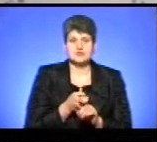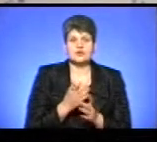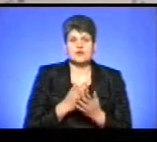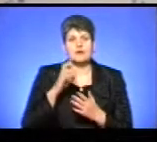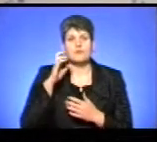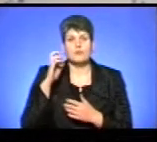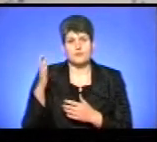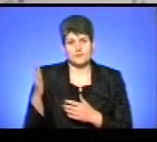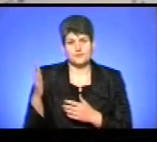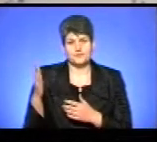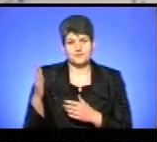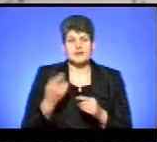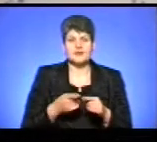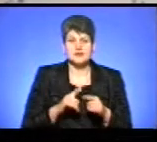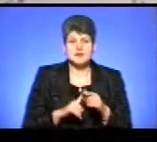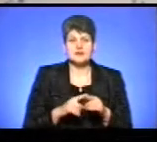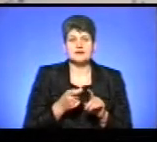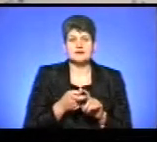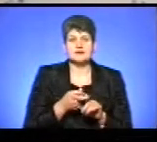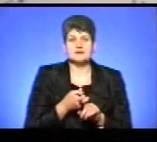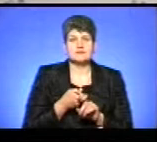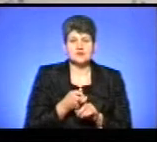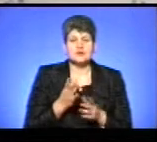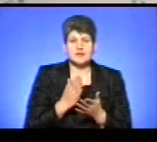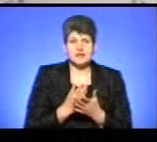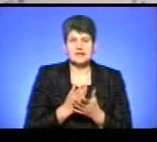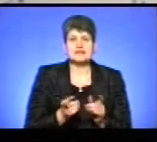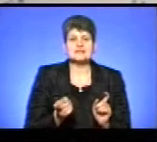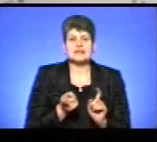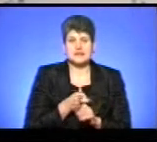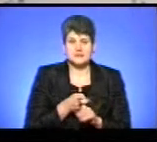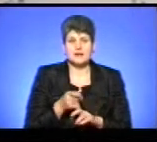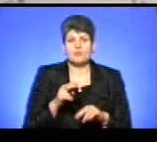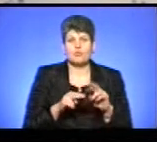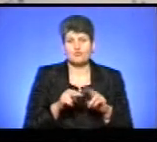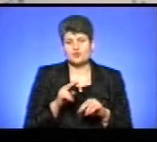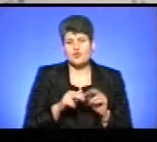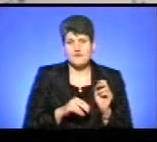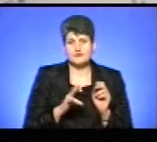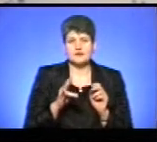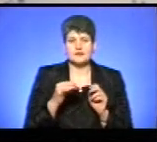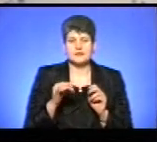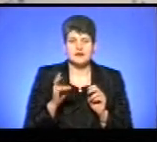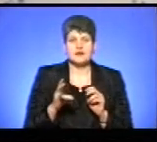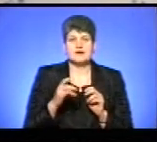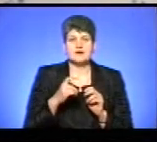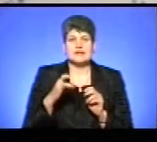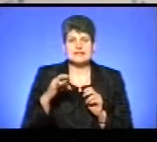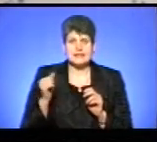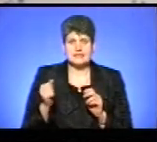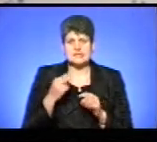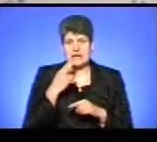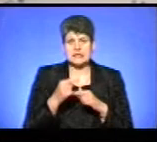Бозі. Цей зв'язок є скріплений і побудований на цій християнській традиції,